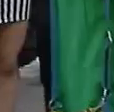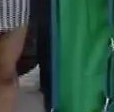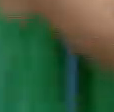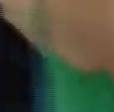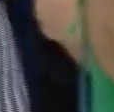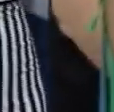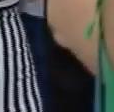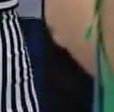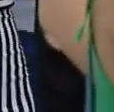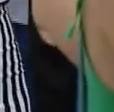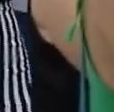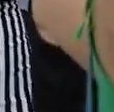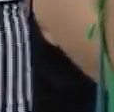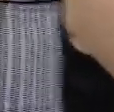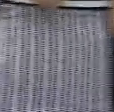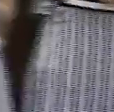ამბა.